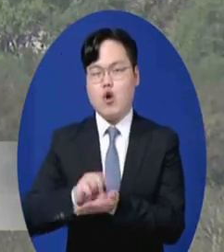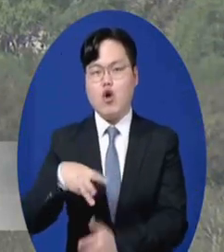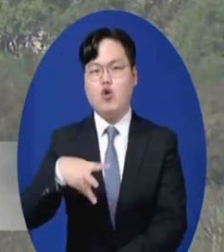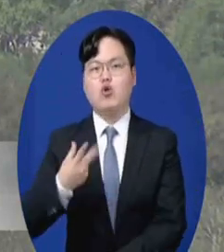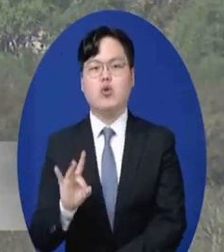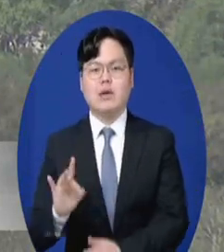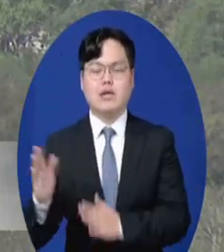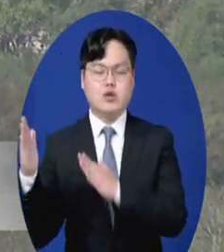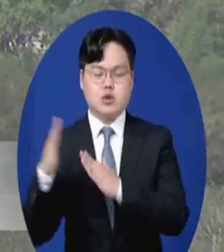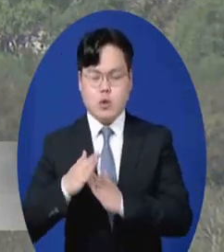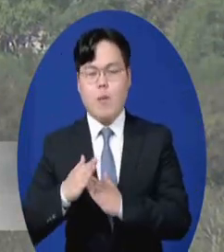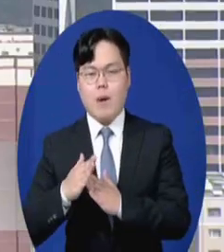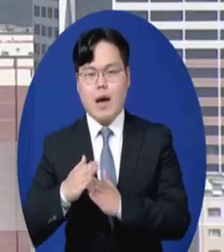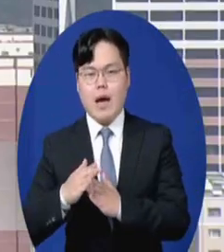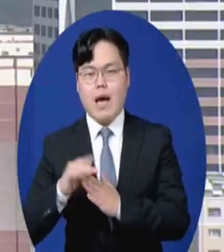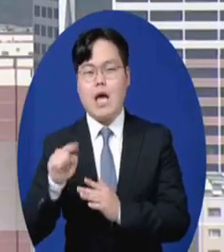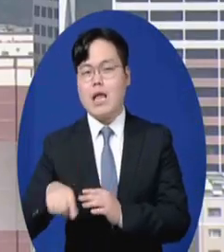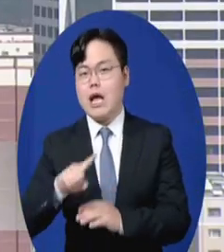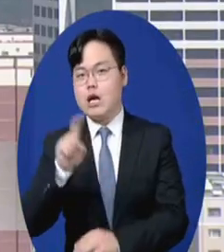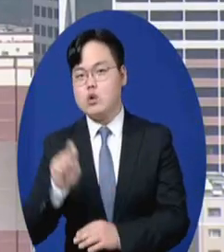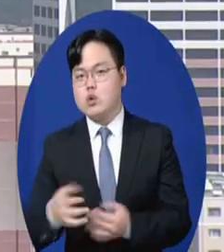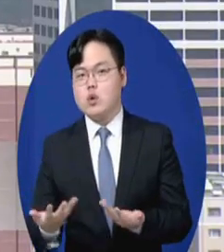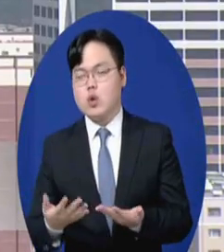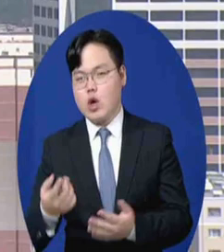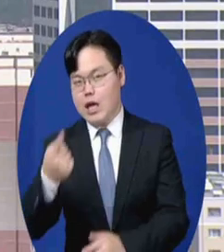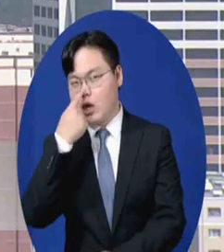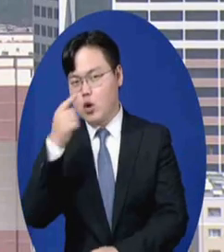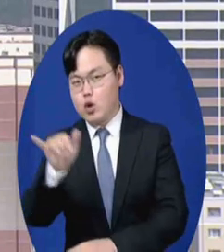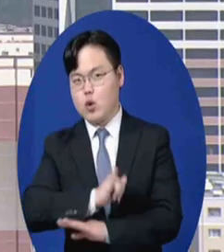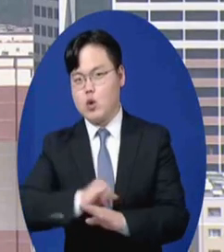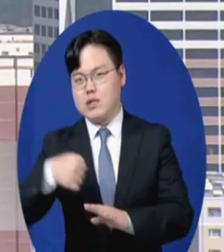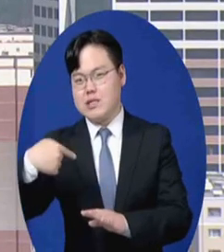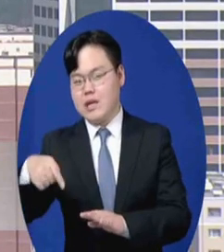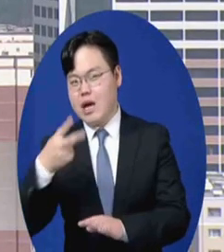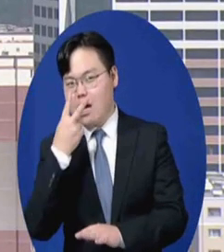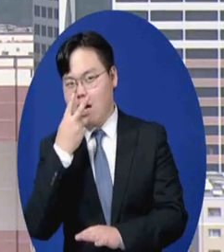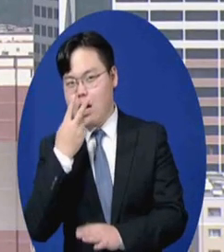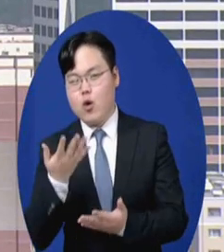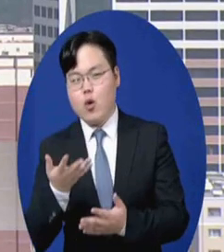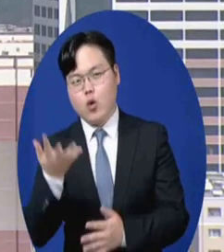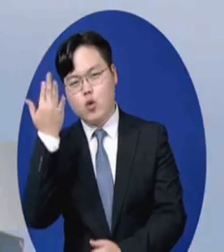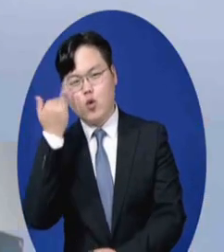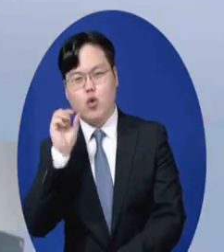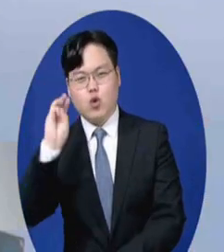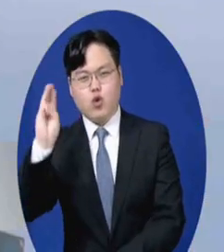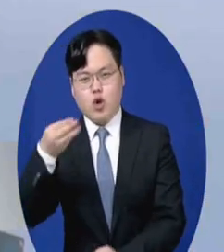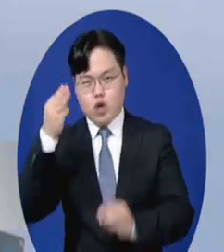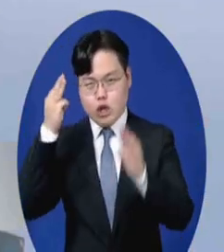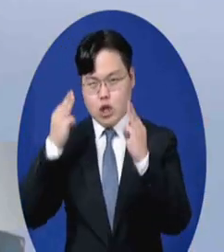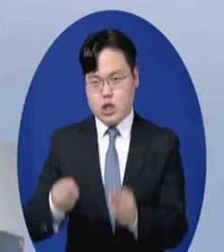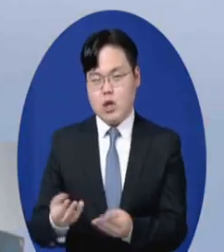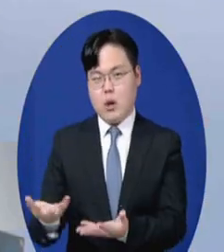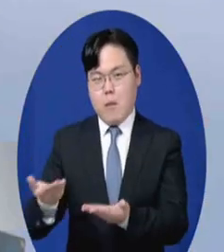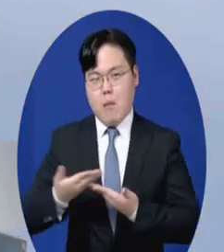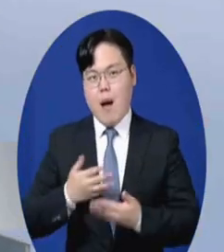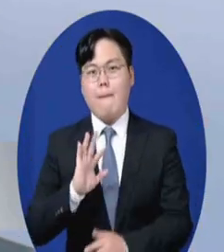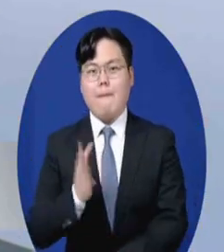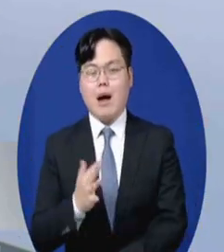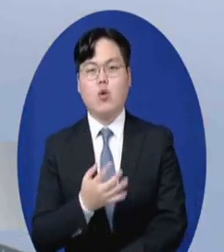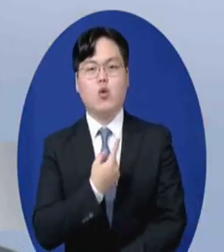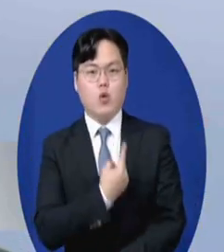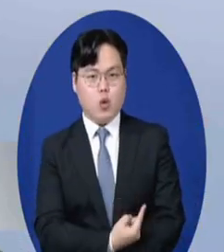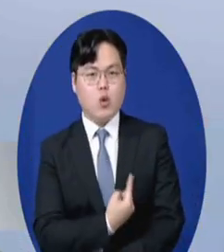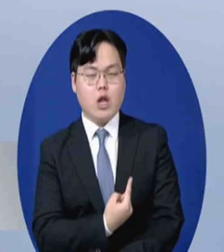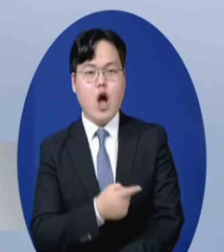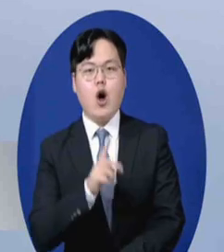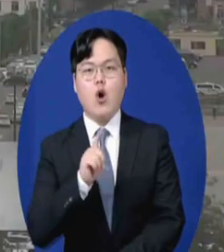түр зогсоосон. Тухайн асуудлаар бүгдээрд хятад ард улсын тал ойрын үед тодорхой шийдвэр гарах болов уу гэсэн чиглэлтэй